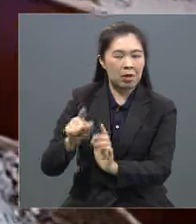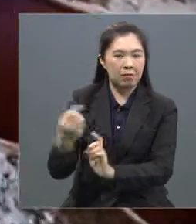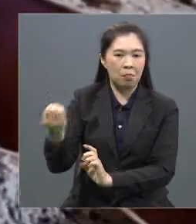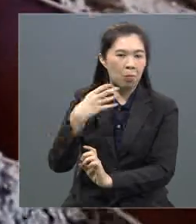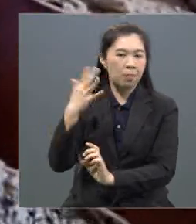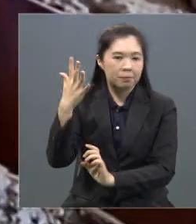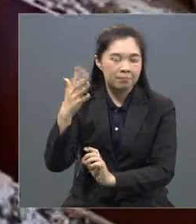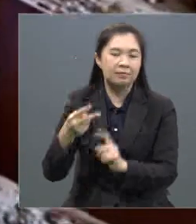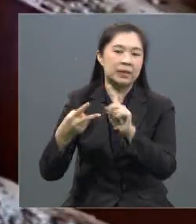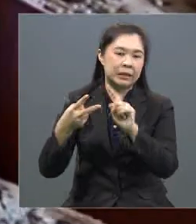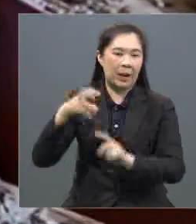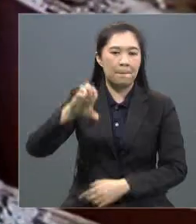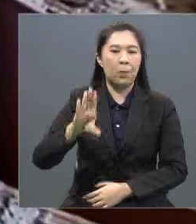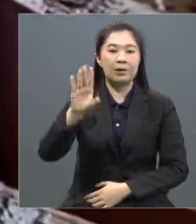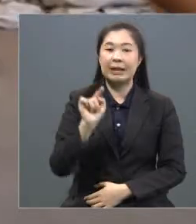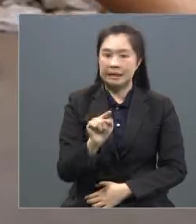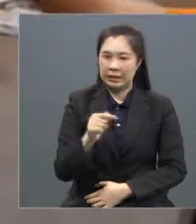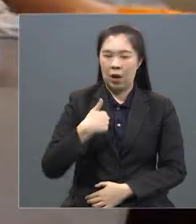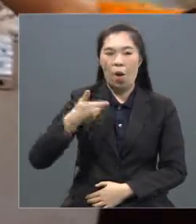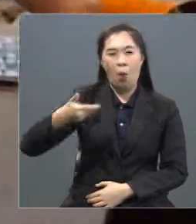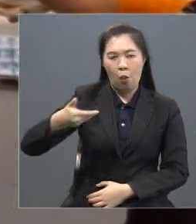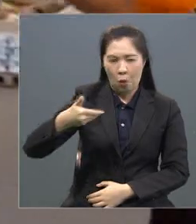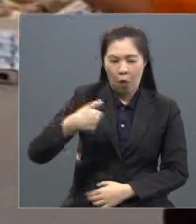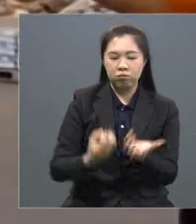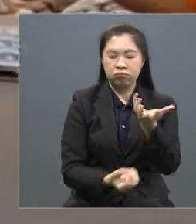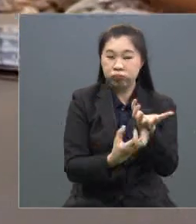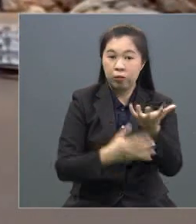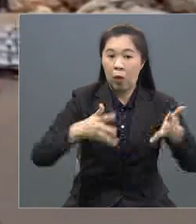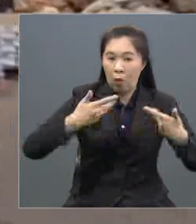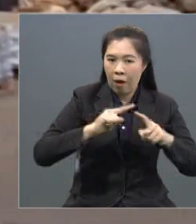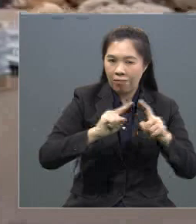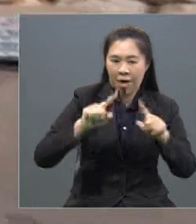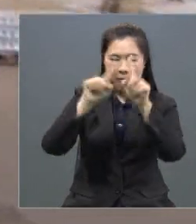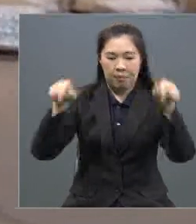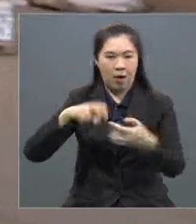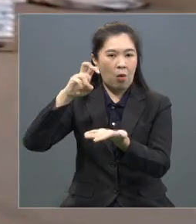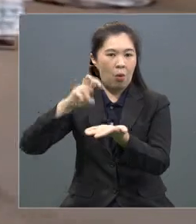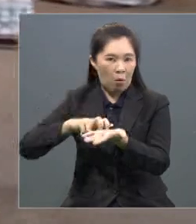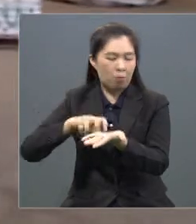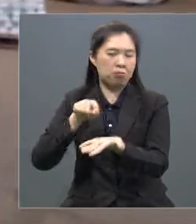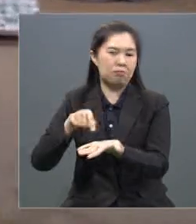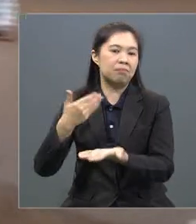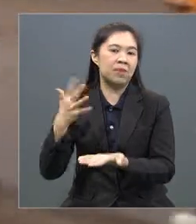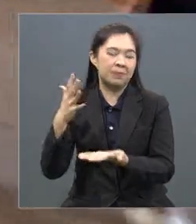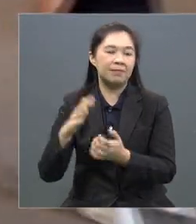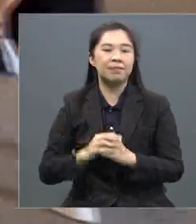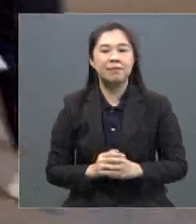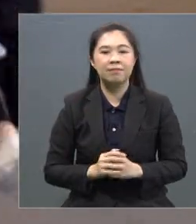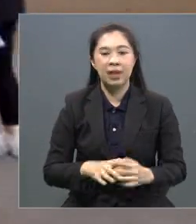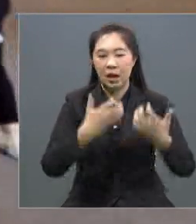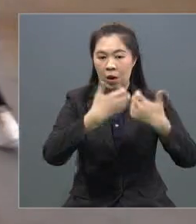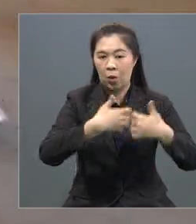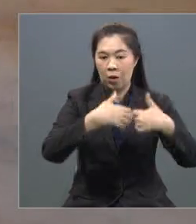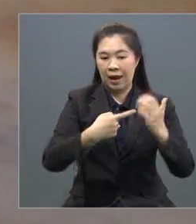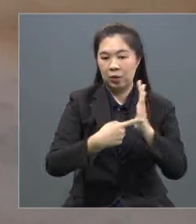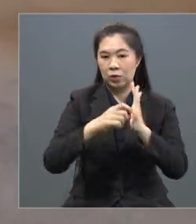แจ้งไว้เพราะบริษัทแห่งนี้ครับขออนุญาตหลอมอลูมิเนียมแต่ไม่มีแบบอนุญาตหลอมแคดเมียมก็คือหมายความว่าที่โรงงานจังหวัด